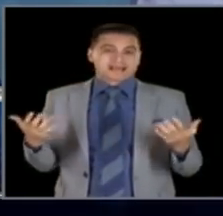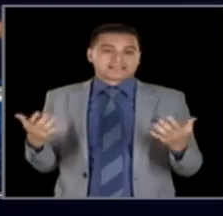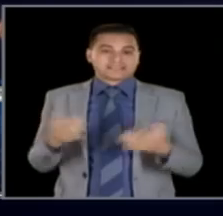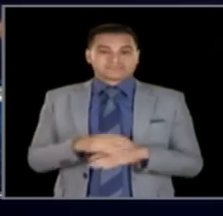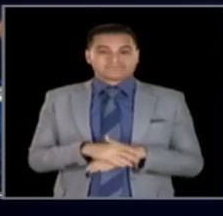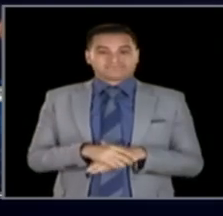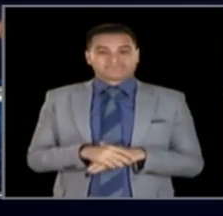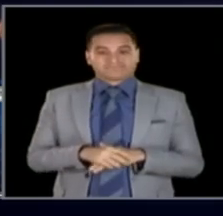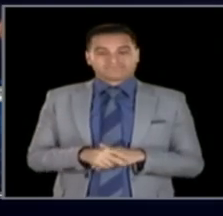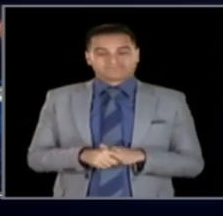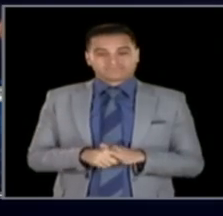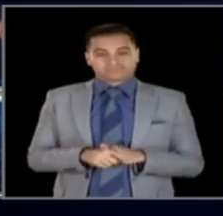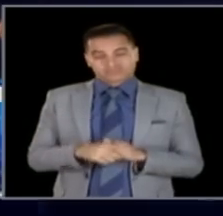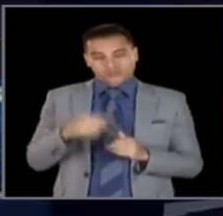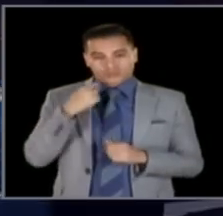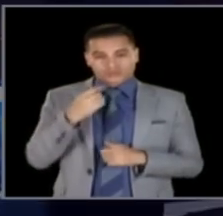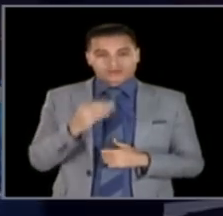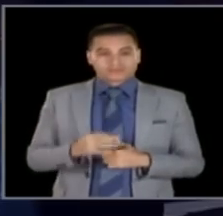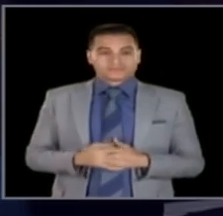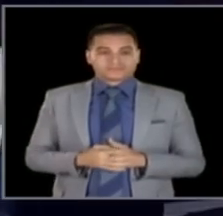فصال. خسارة. تفضل.